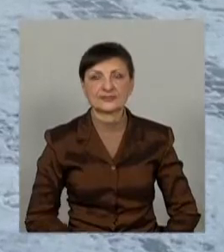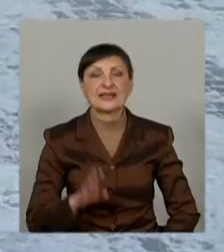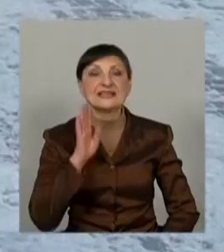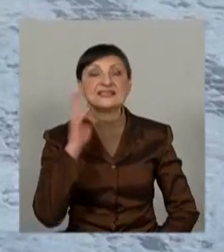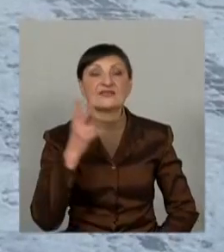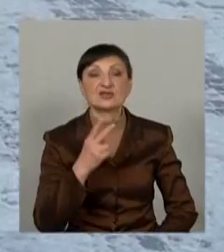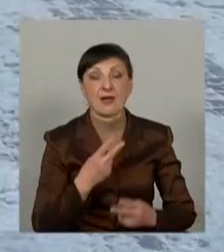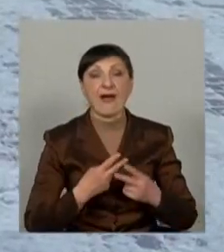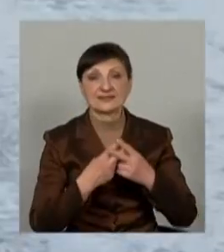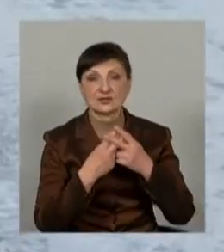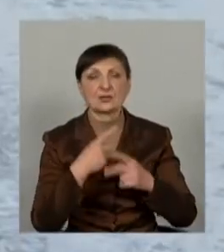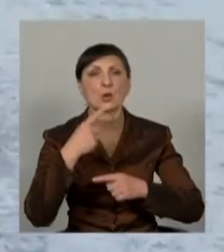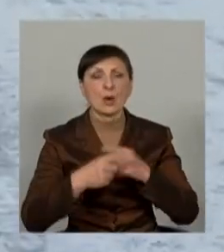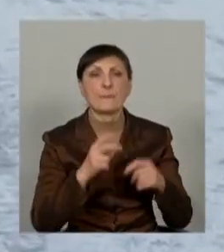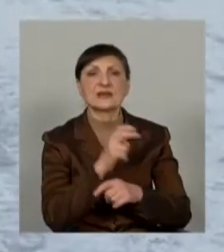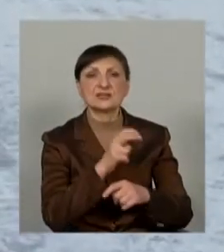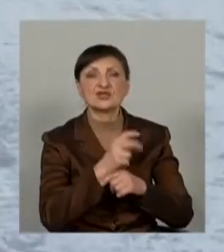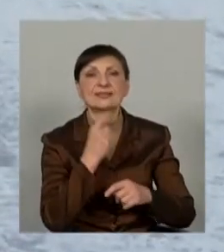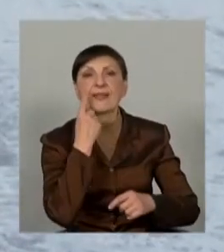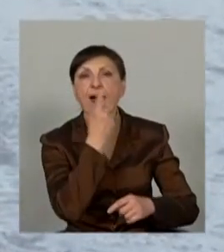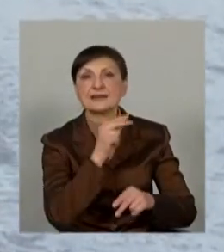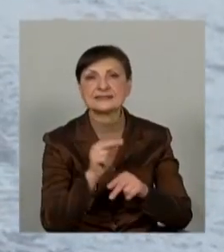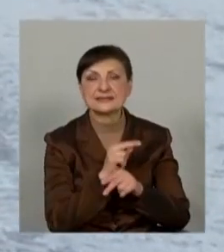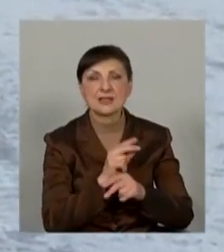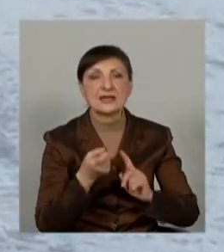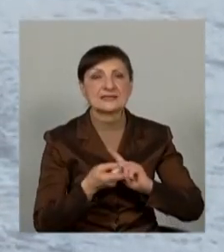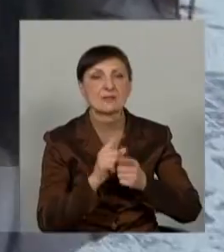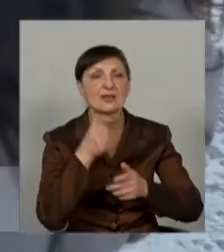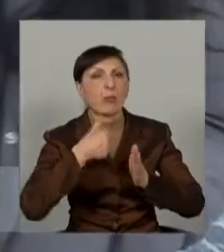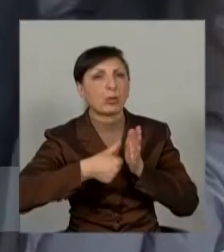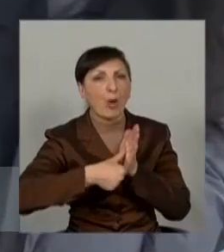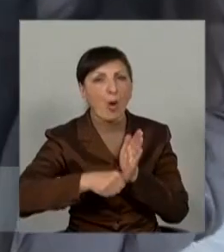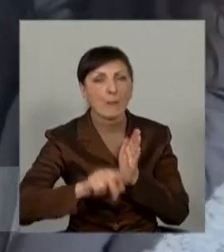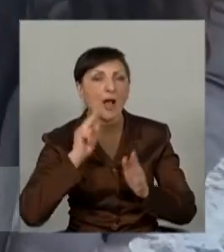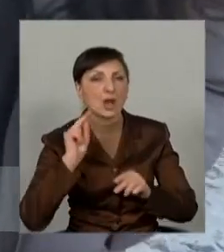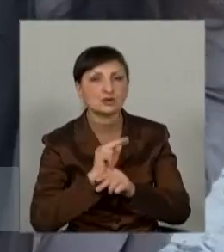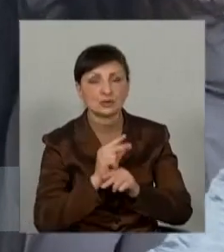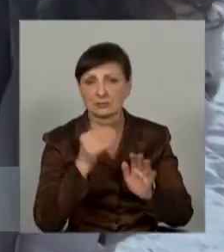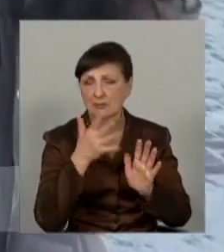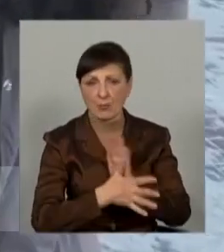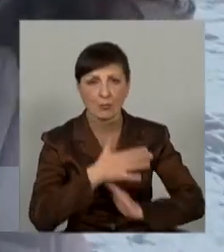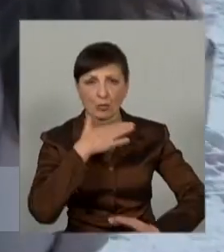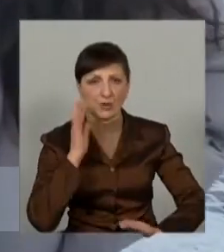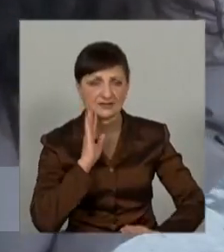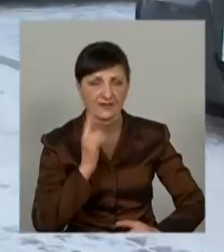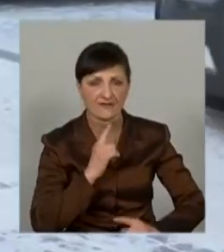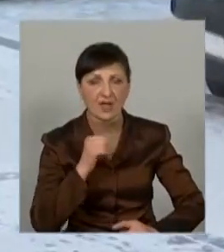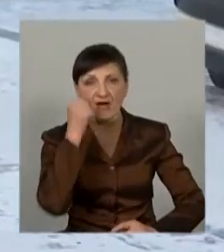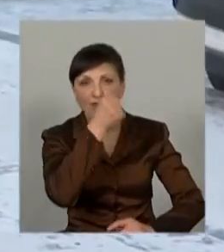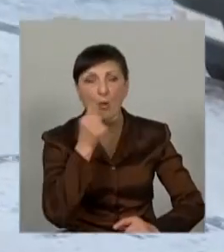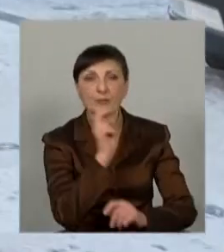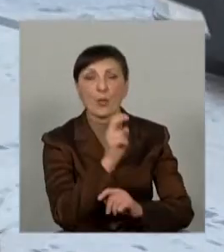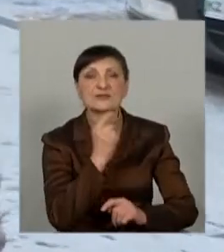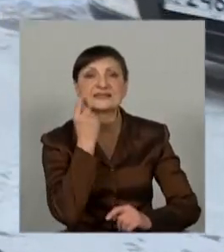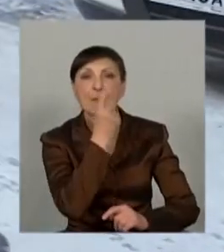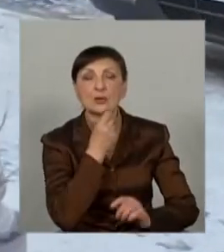Астанчанка Айнур Мусина регулярно посещает дантиста. Замена пломбы, лечение кариеса обходится в круглую сумму, признается девушка. В год на поход к